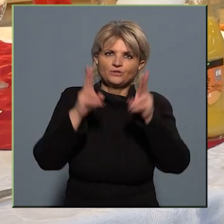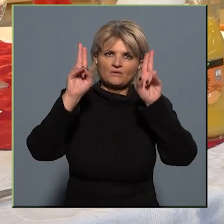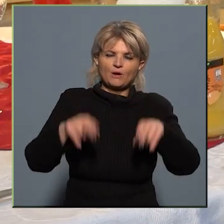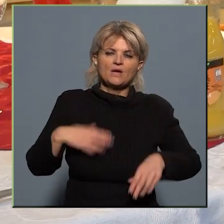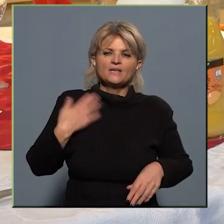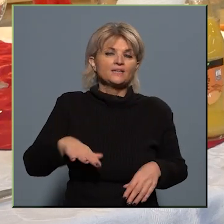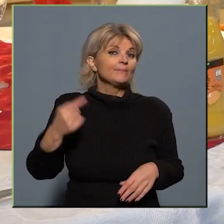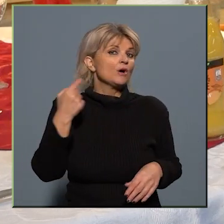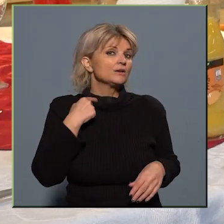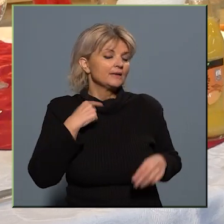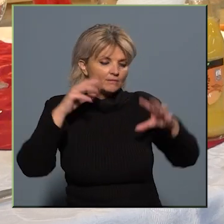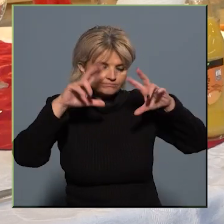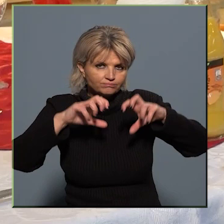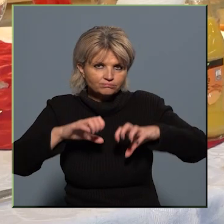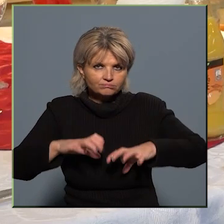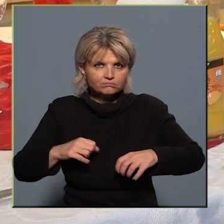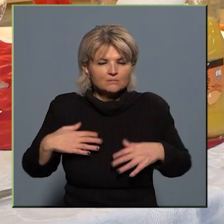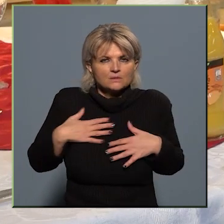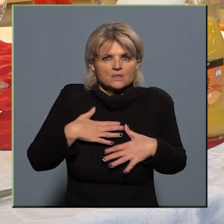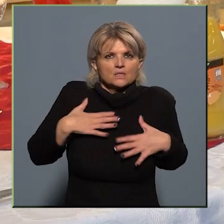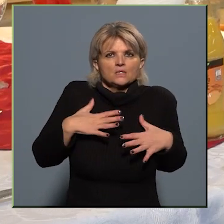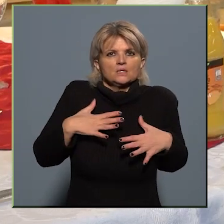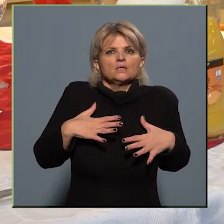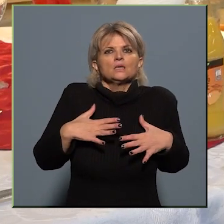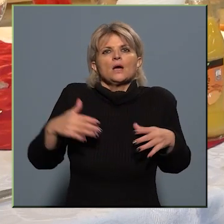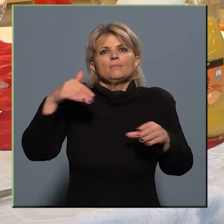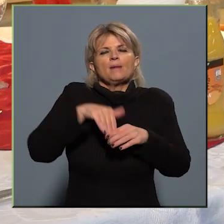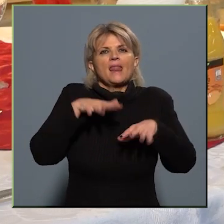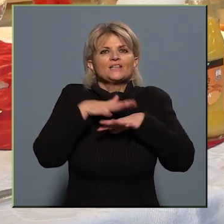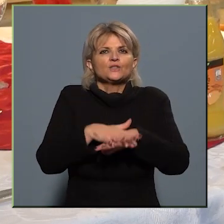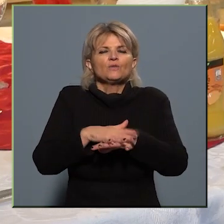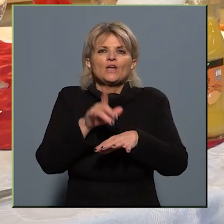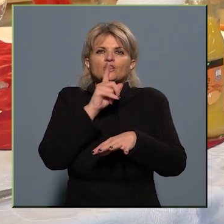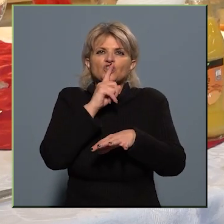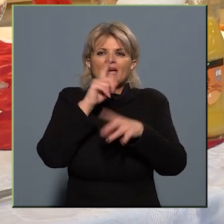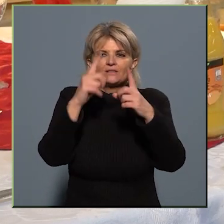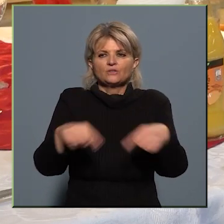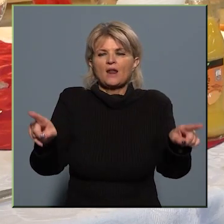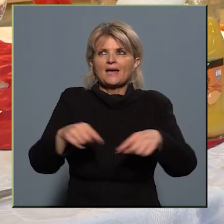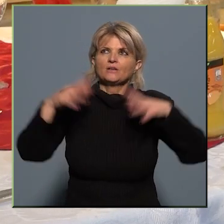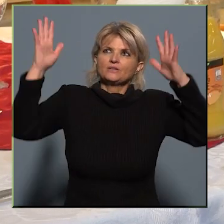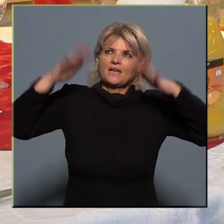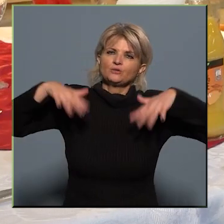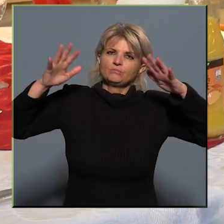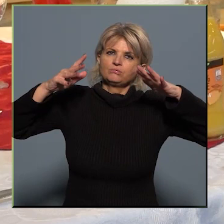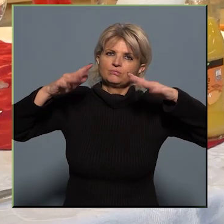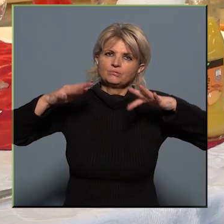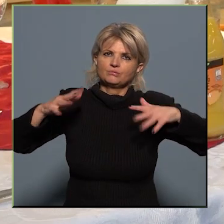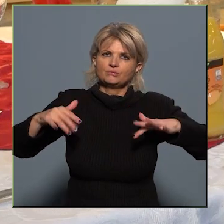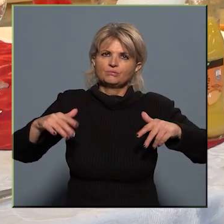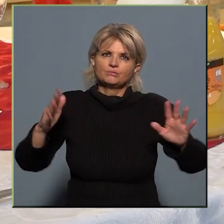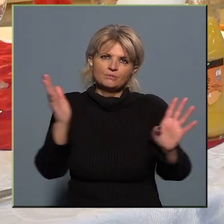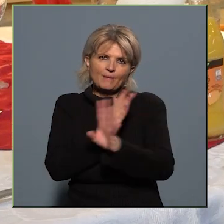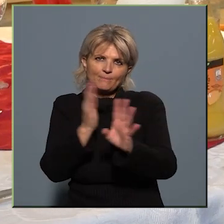szerelem hangjában matató borzongás, beleszövi csendalát, az eső porladásában megbúvó